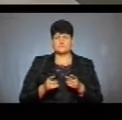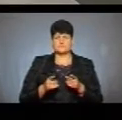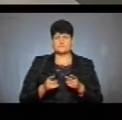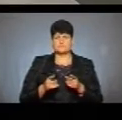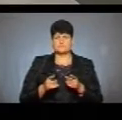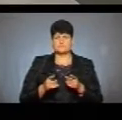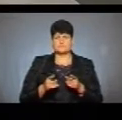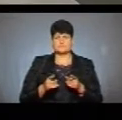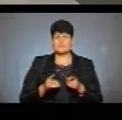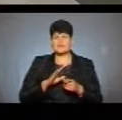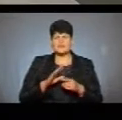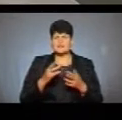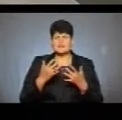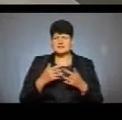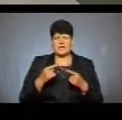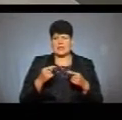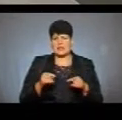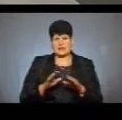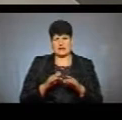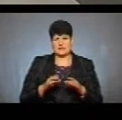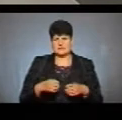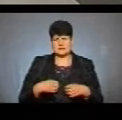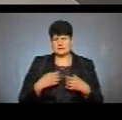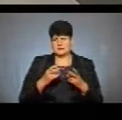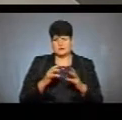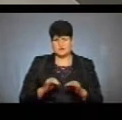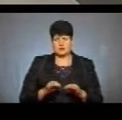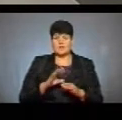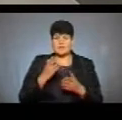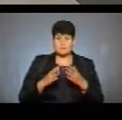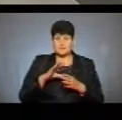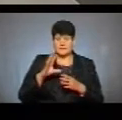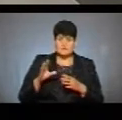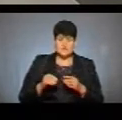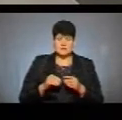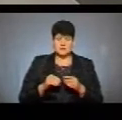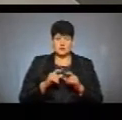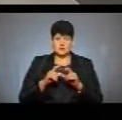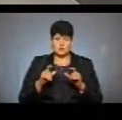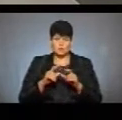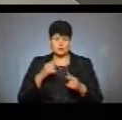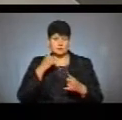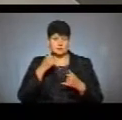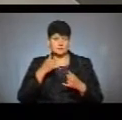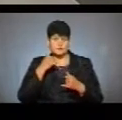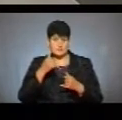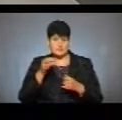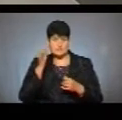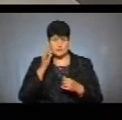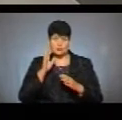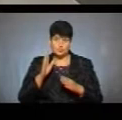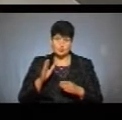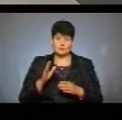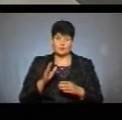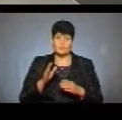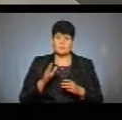Насправді не настільки критично, але якби всі структури не надзвонювали і не нагадували про те, чи будемо ми щось палити, чи ні, може,